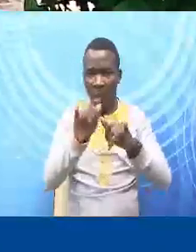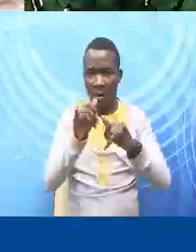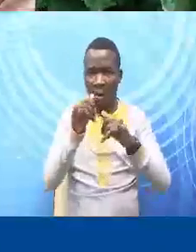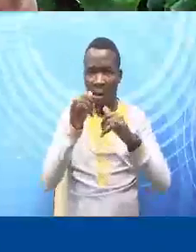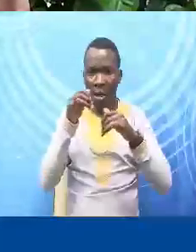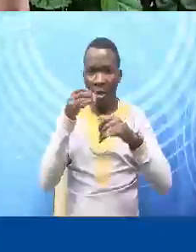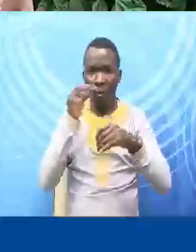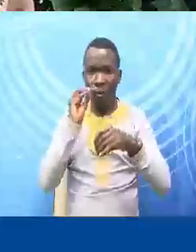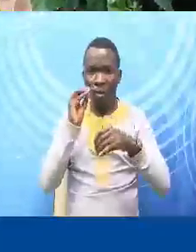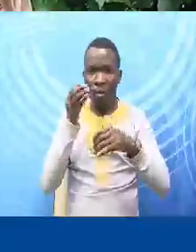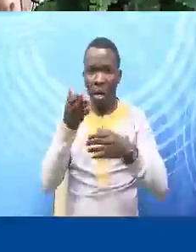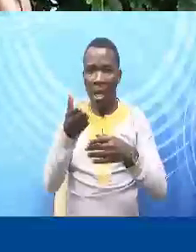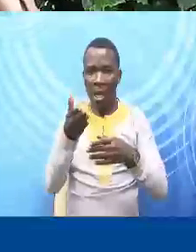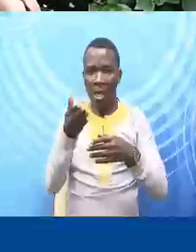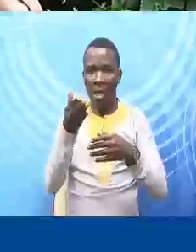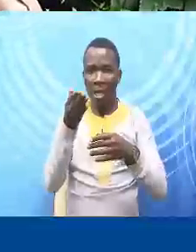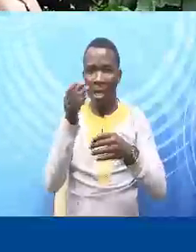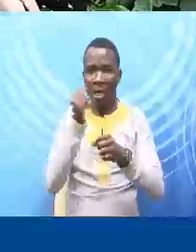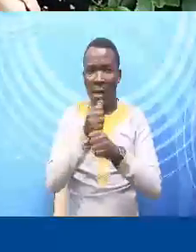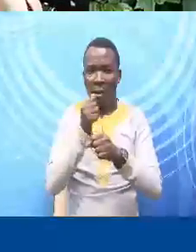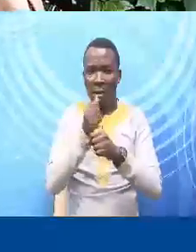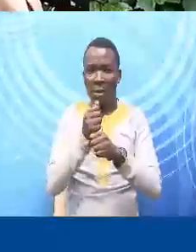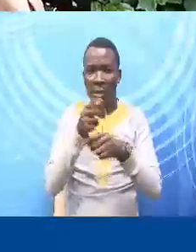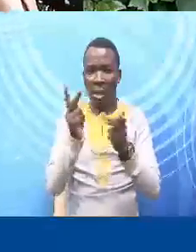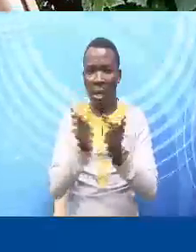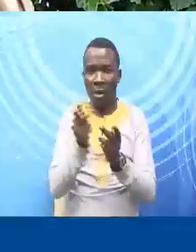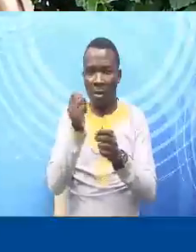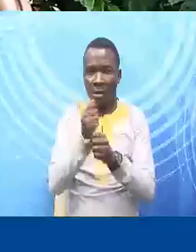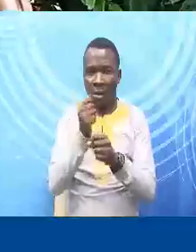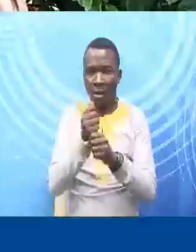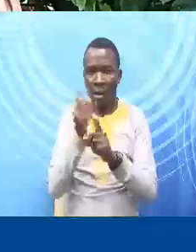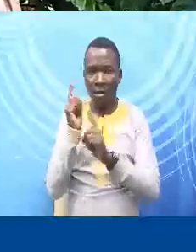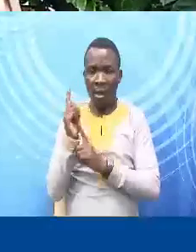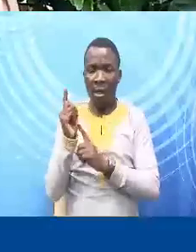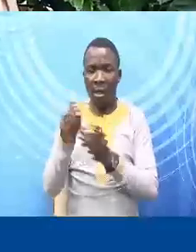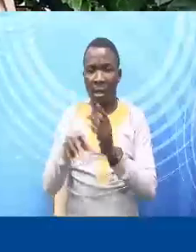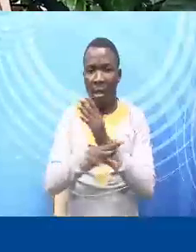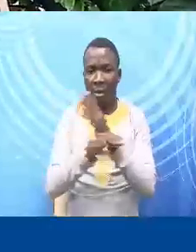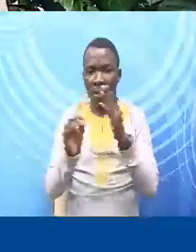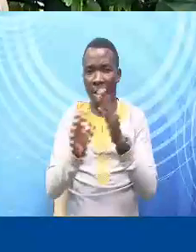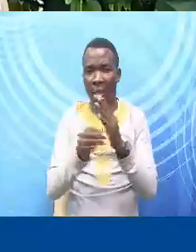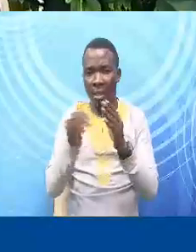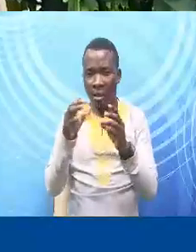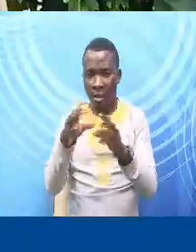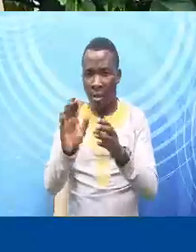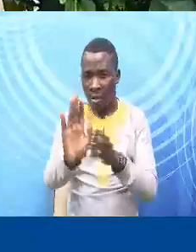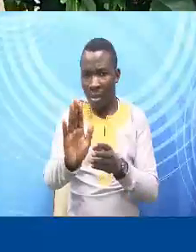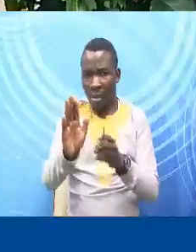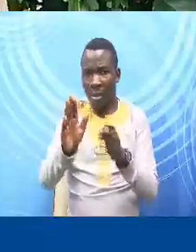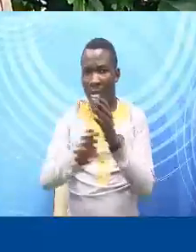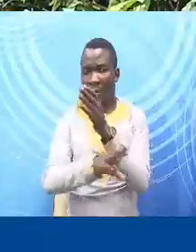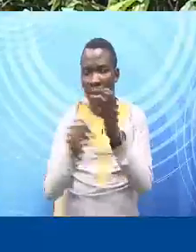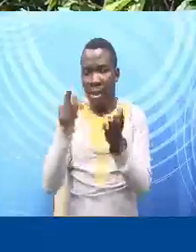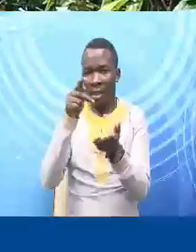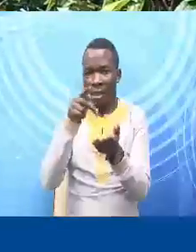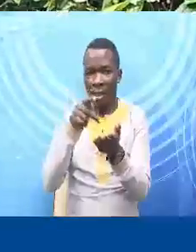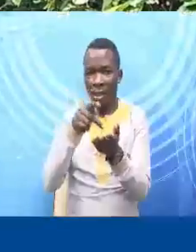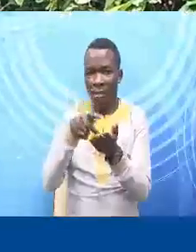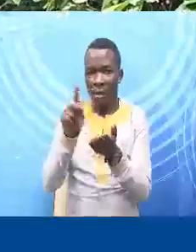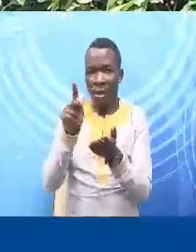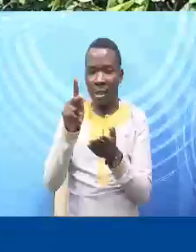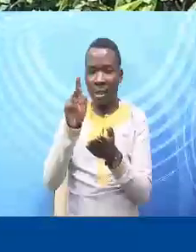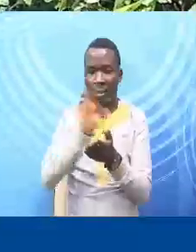aba bakozi benshi barindaga, kikaba ari cyo cyiciro bafite kiri hanze kivuga yuko cyambuwe amafaranga. Ngo naho abakiri mu kazi kuri ubu ngubu bamwe